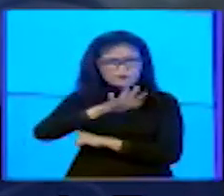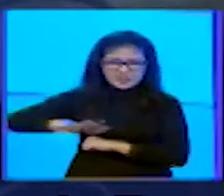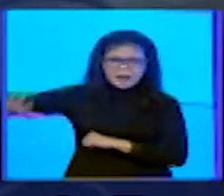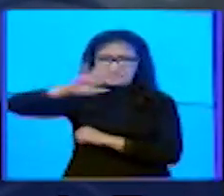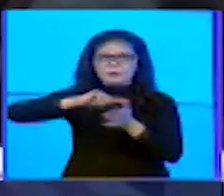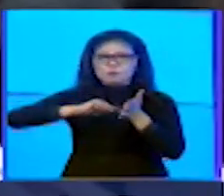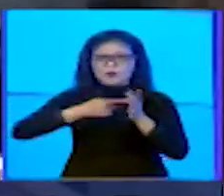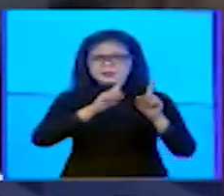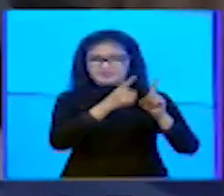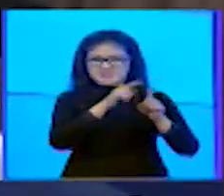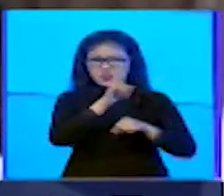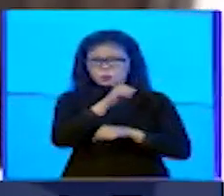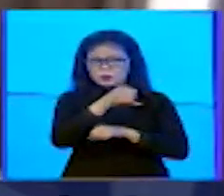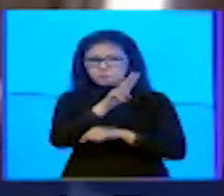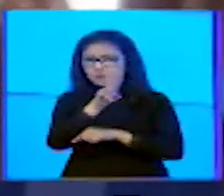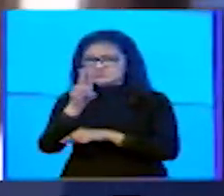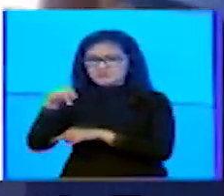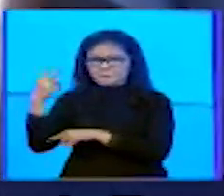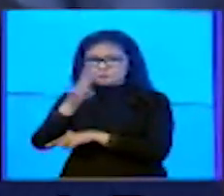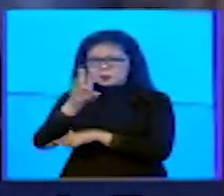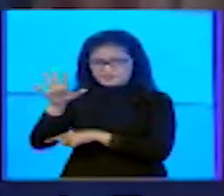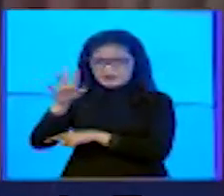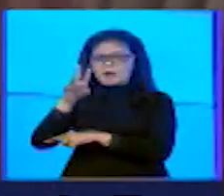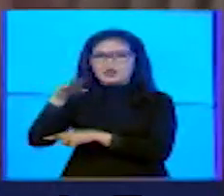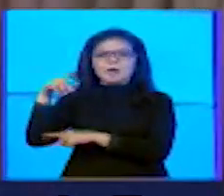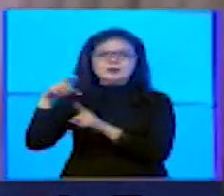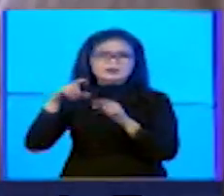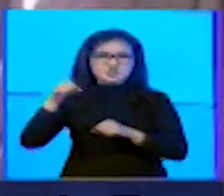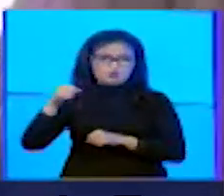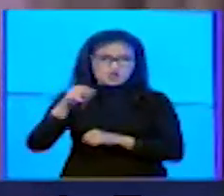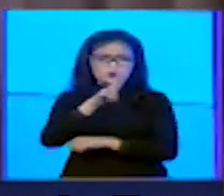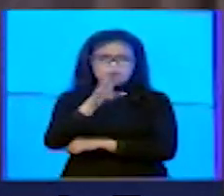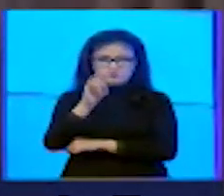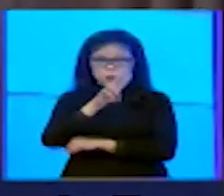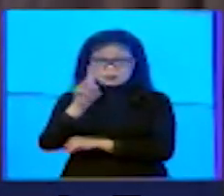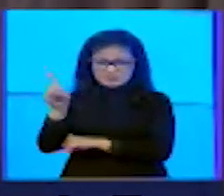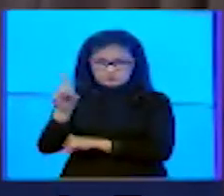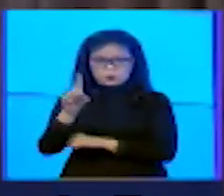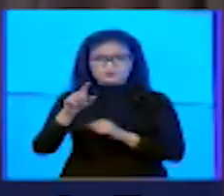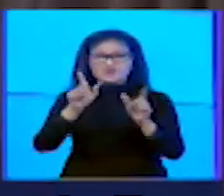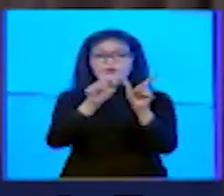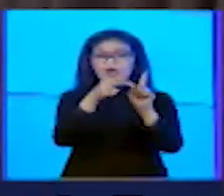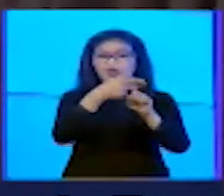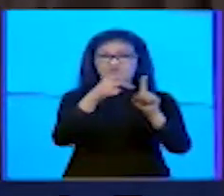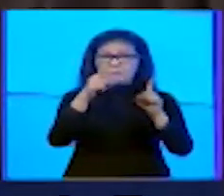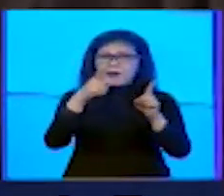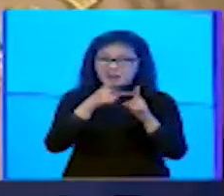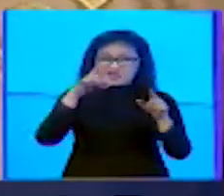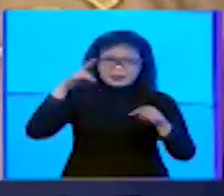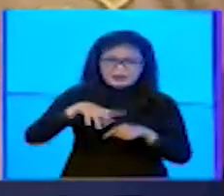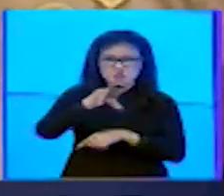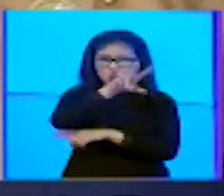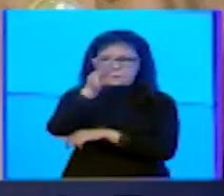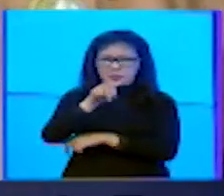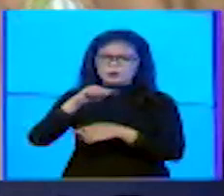Januari 2021. Untuk pelaksanaan WFH dan aturan PSBB ketat di Jawa Barat akan segera